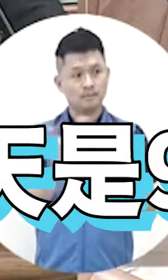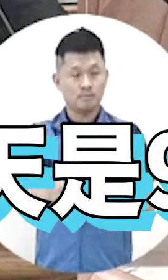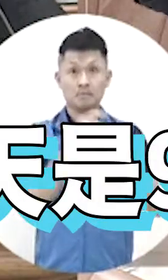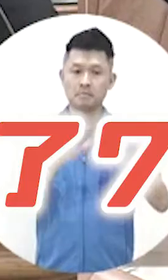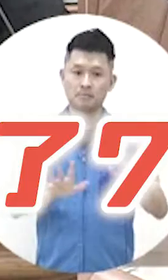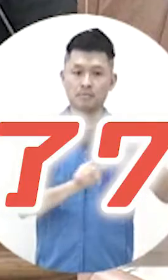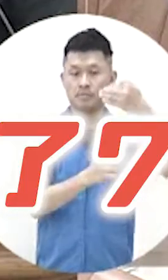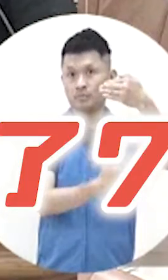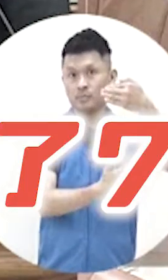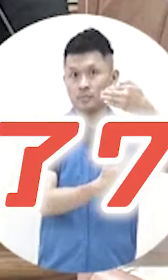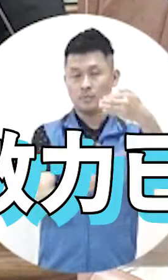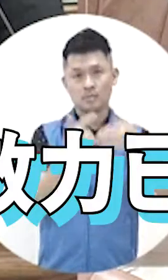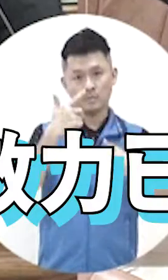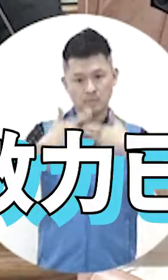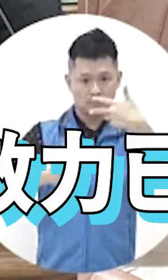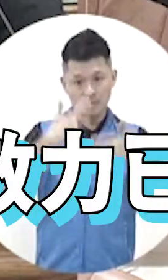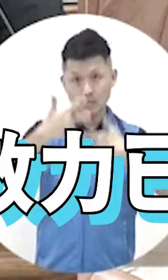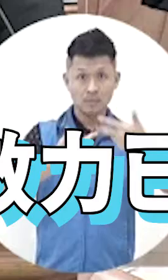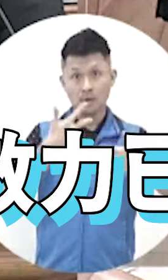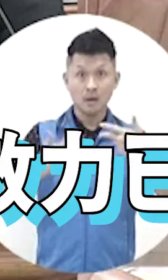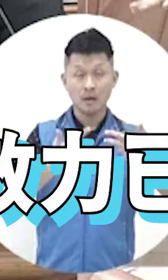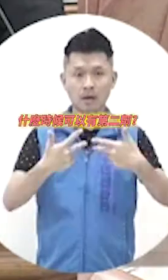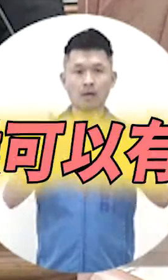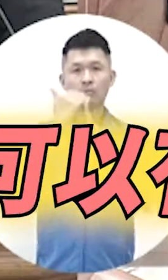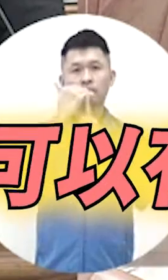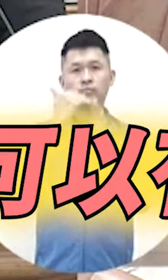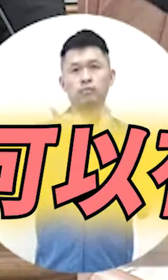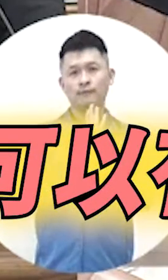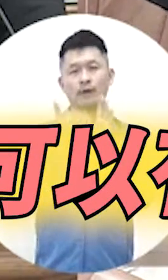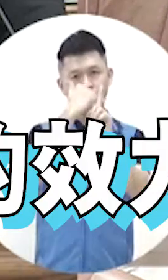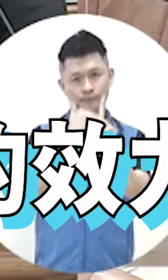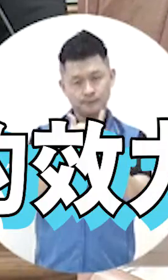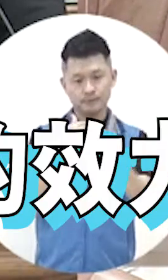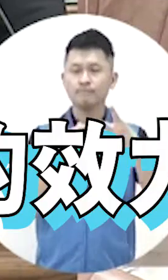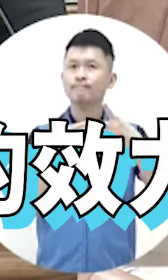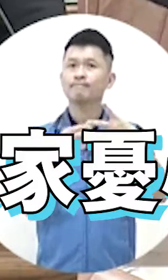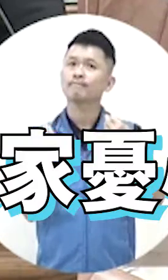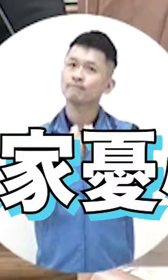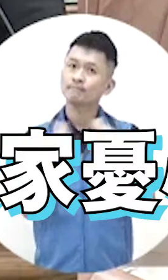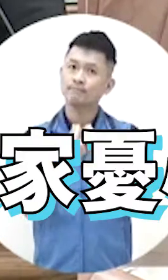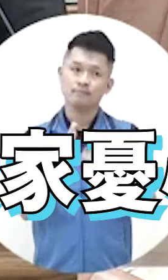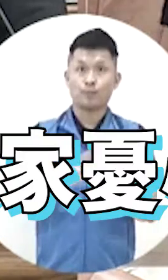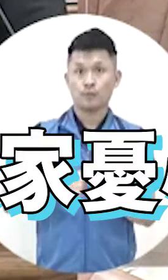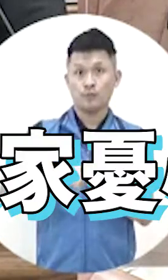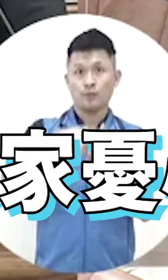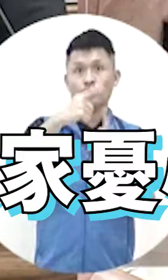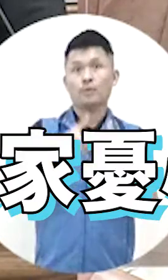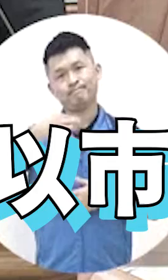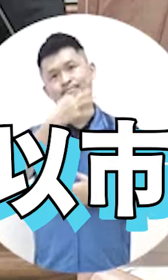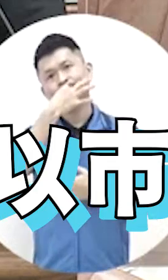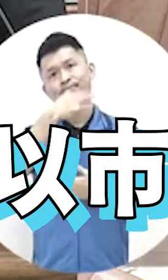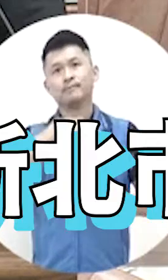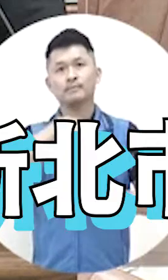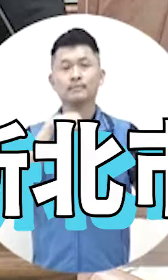天是9月6号，已经过了7个礼拜，他这一剂的效力已经不断的下降，什么时候可以有第二剂，让他的效力补强？我觉得这是大家忧心而且担